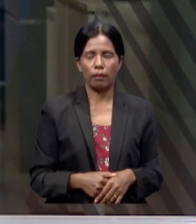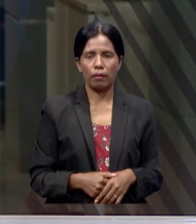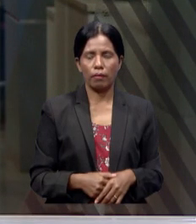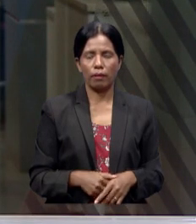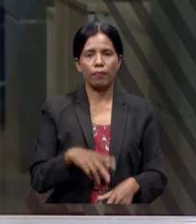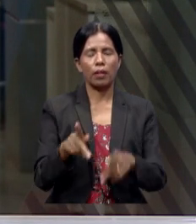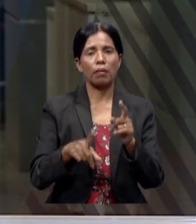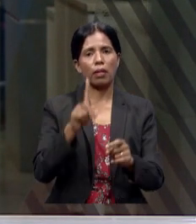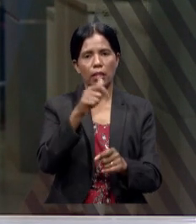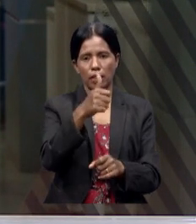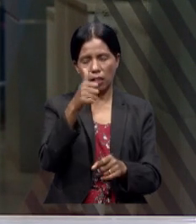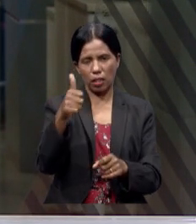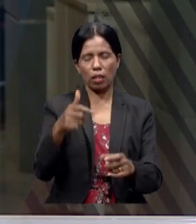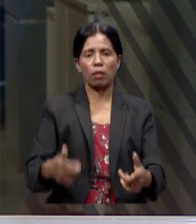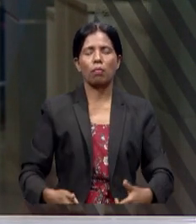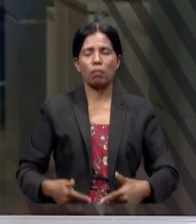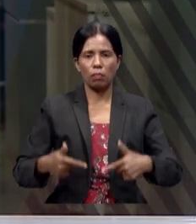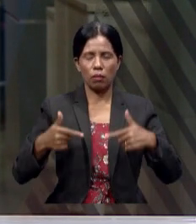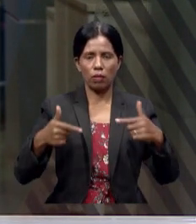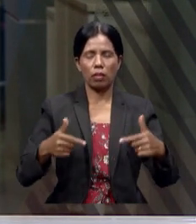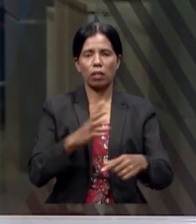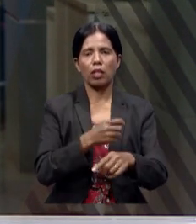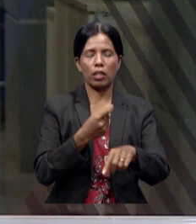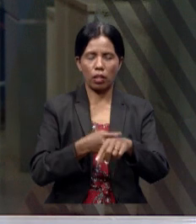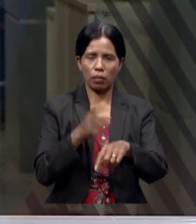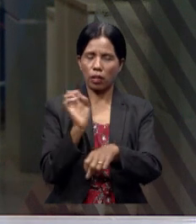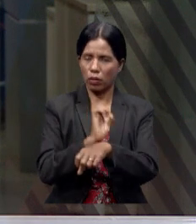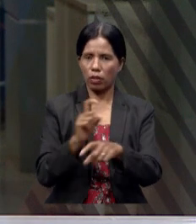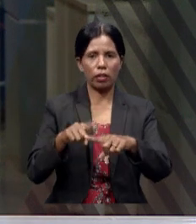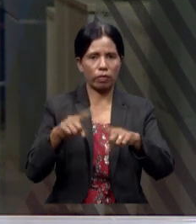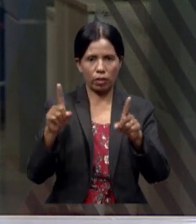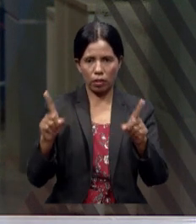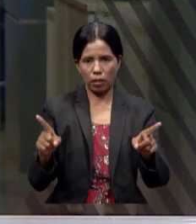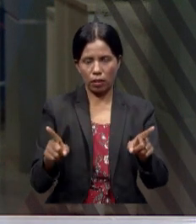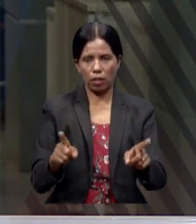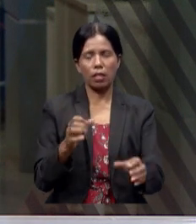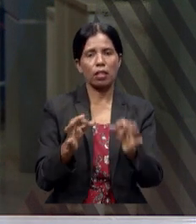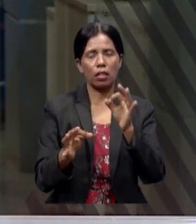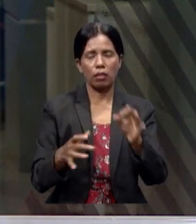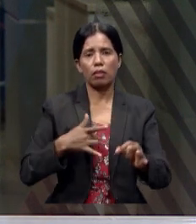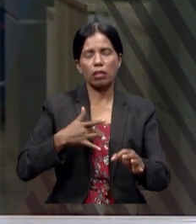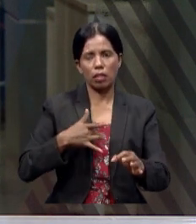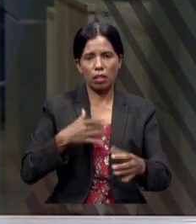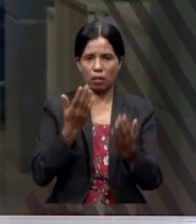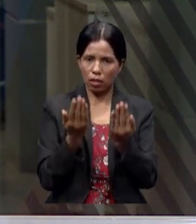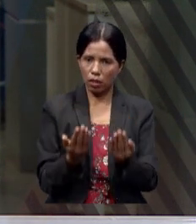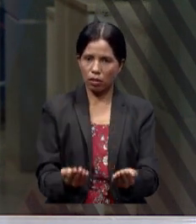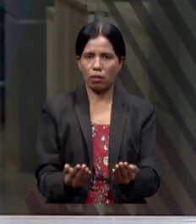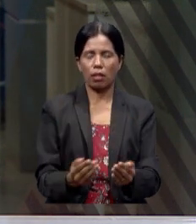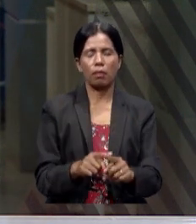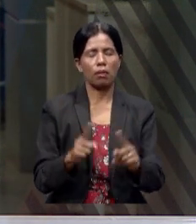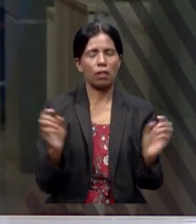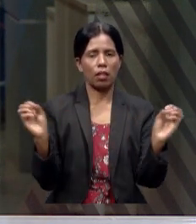E mai dia Morris e reclaran o condição no situação economia ne bela nessan, mas que senti na Morris ne todan, me bela